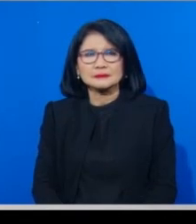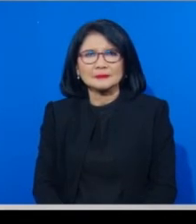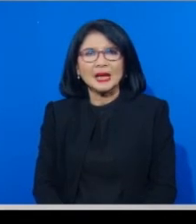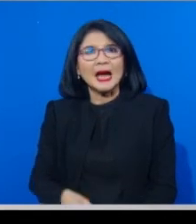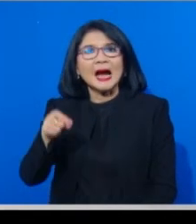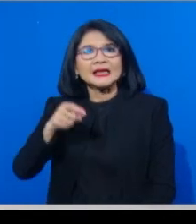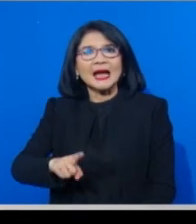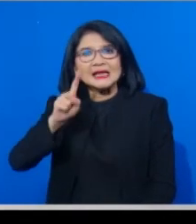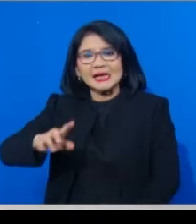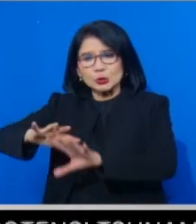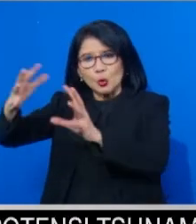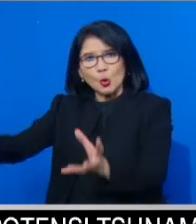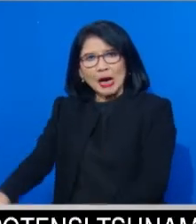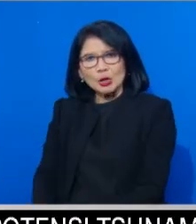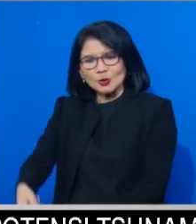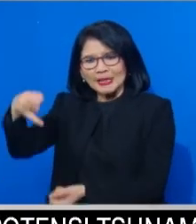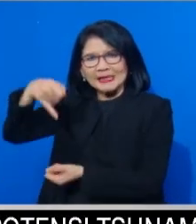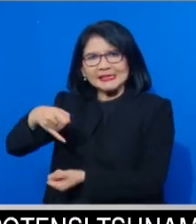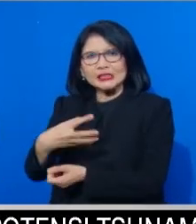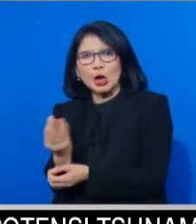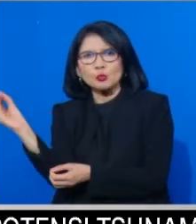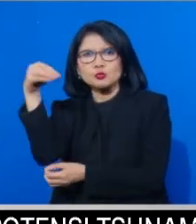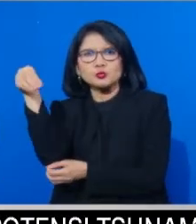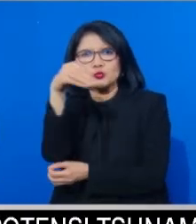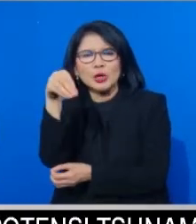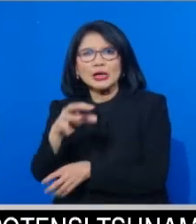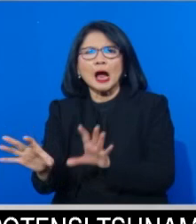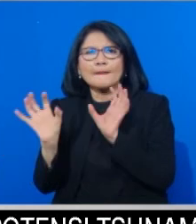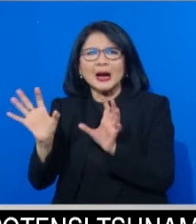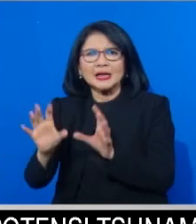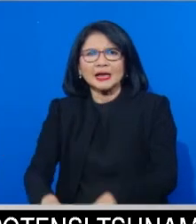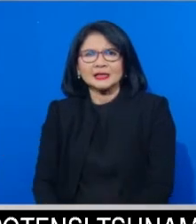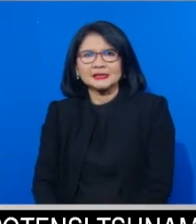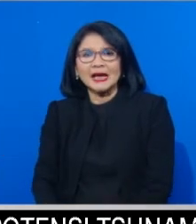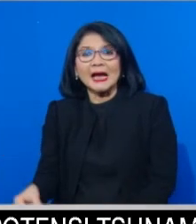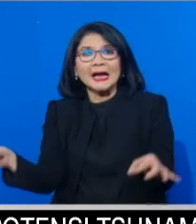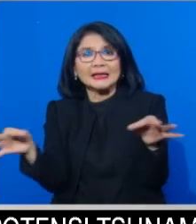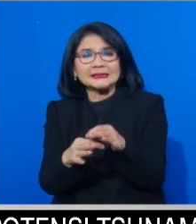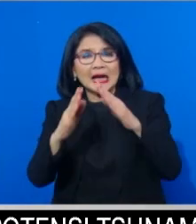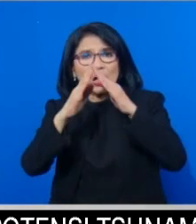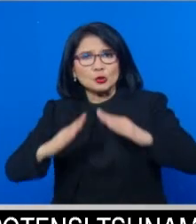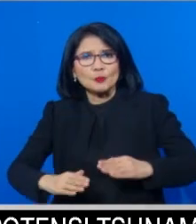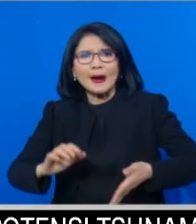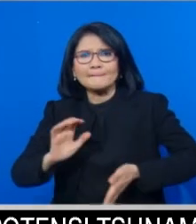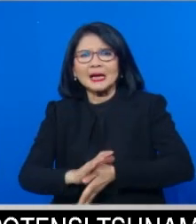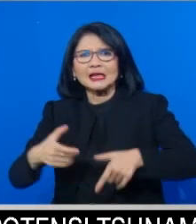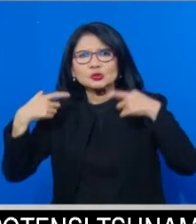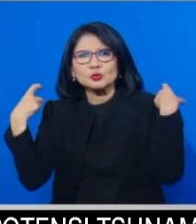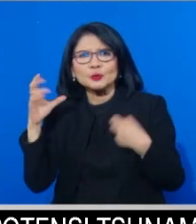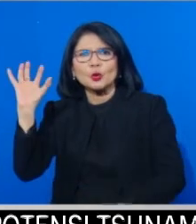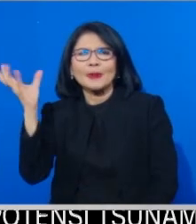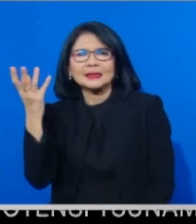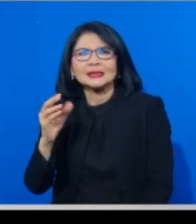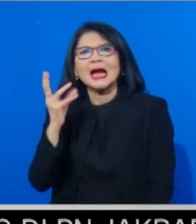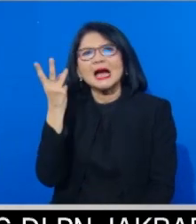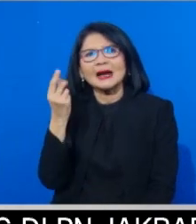Inilah satu karung berisi puluhan ular jenis kobra yang ditemukan di sekitar rumah mantan Gubernur Banten di Jalan Haji Jiran, Kota Tangerang, Banten, Rabu